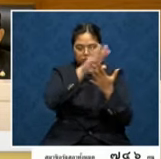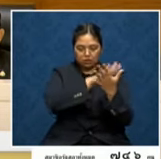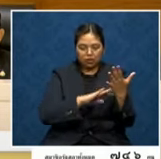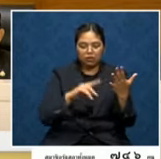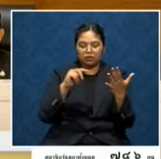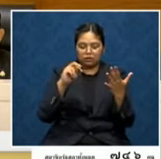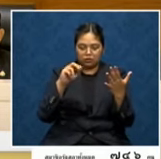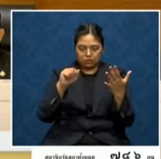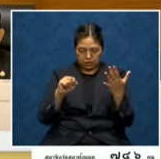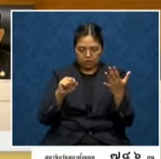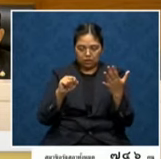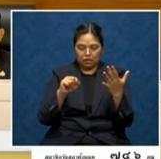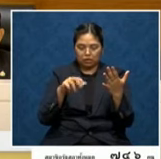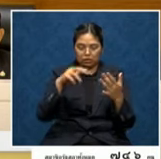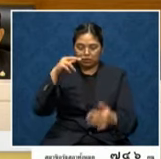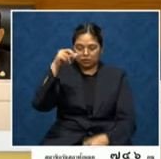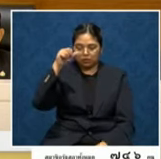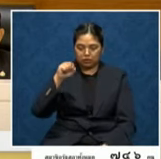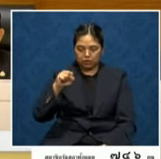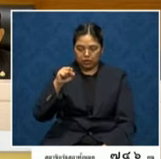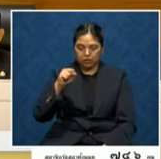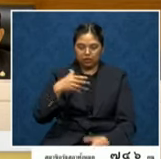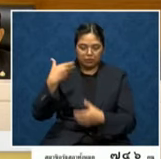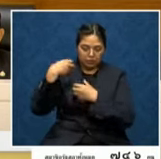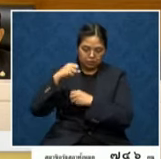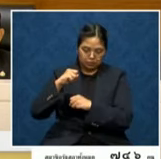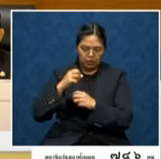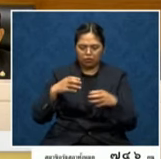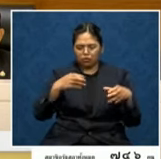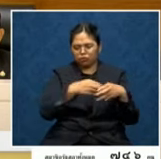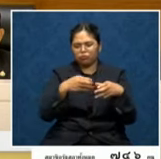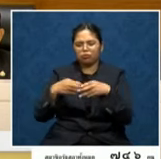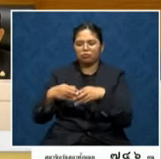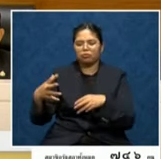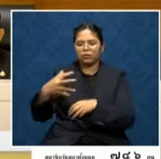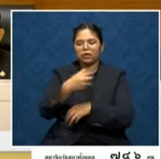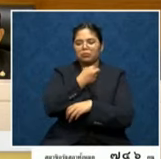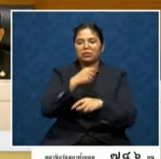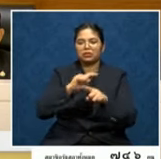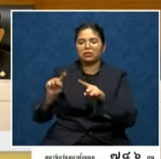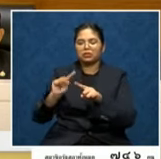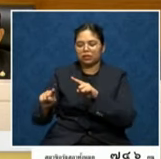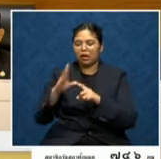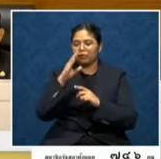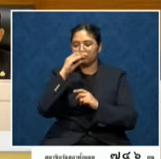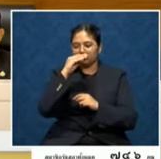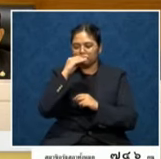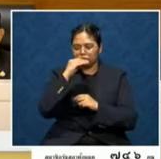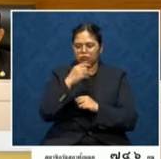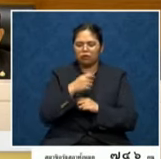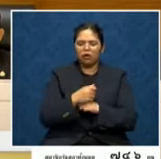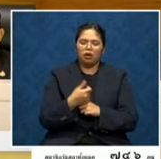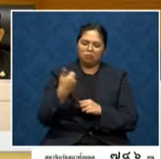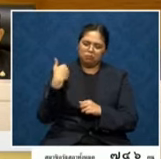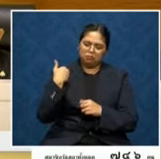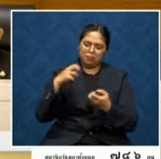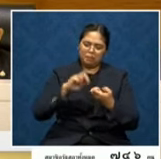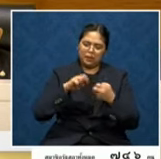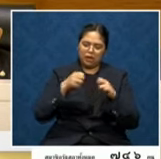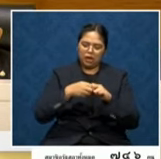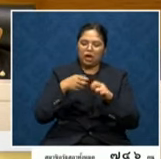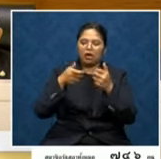ย์นะครับแล้วก็อีกหลายพรรคได้พูดถึงปัญหาของพี่น้องเกษตรกรนะ